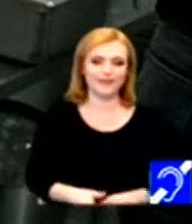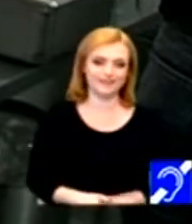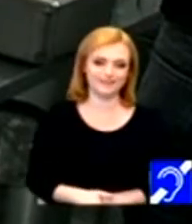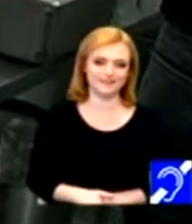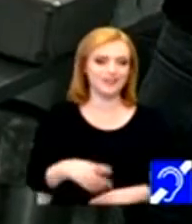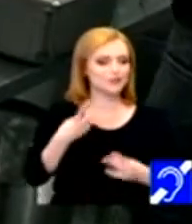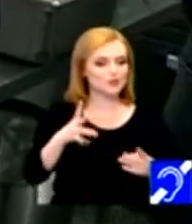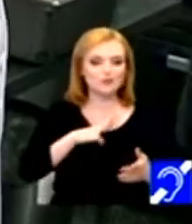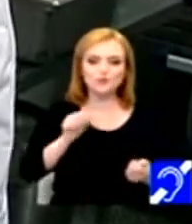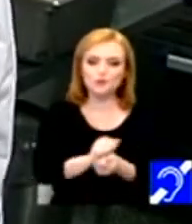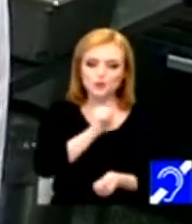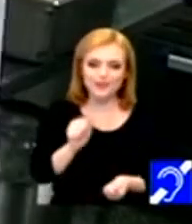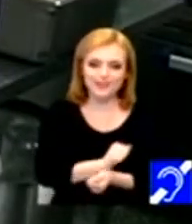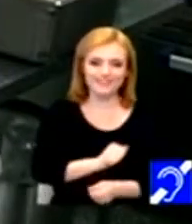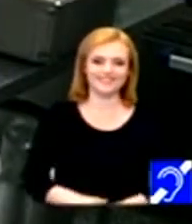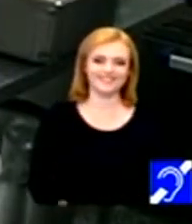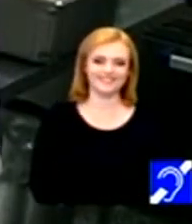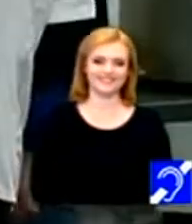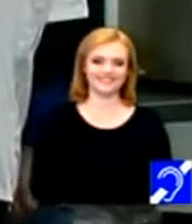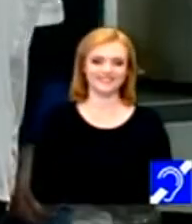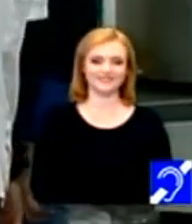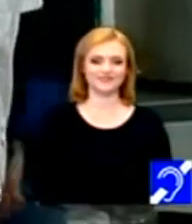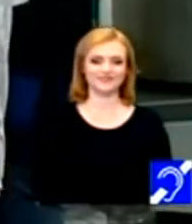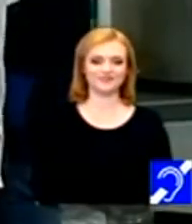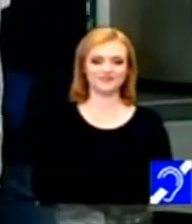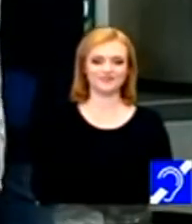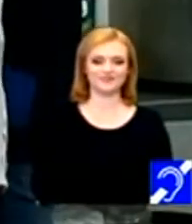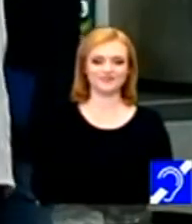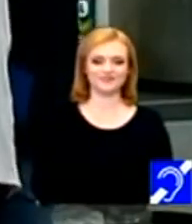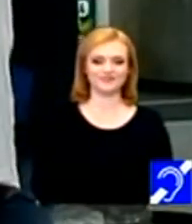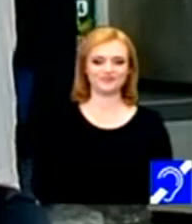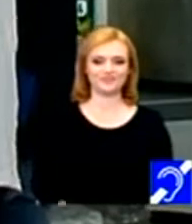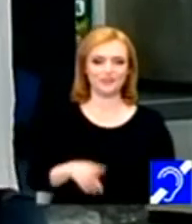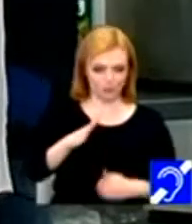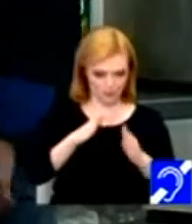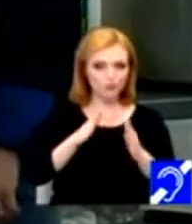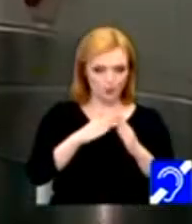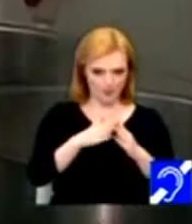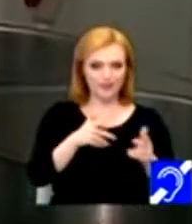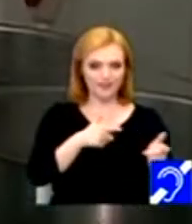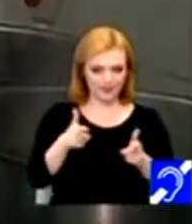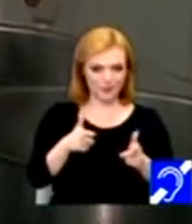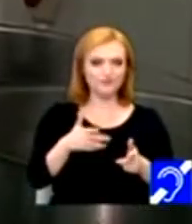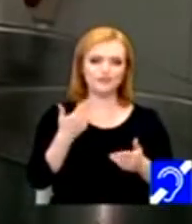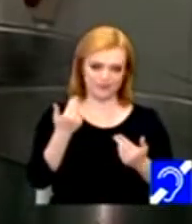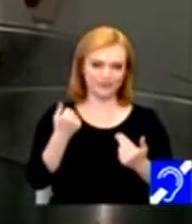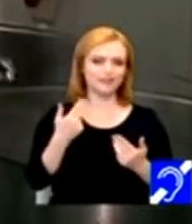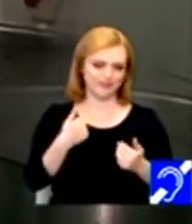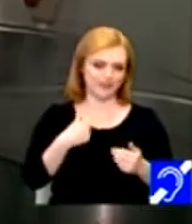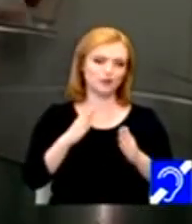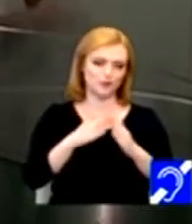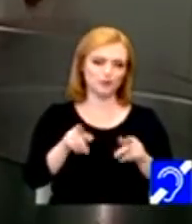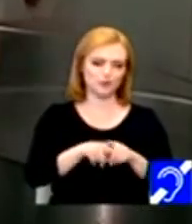fie uscată, dar nici prea unul. Să băieții gătești acasă? Da, periodic gătim și acasă,